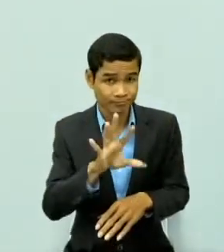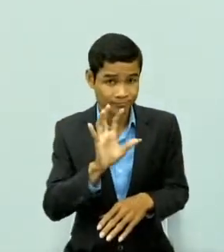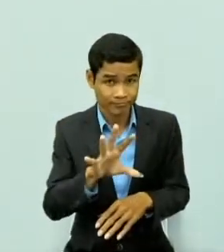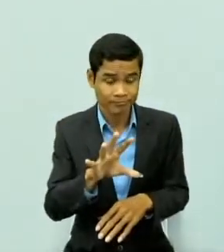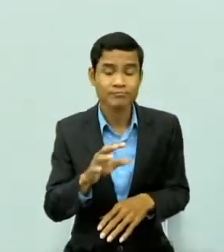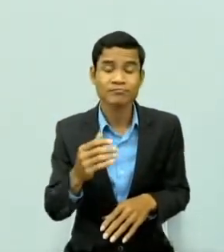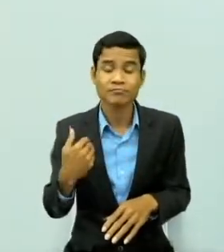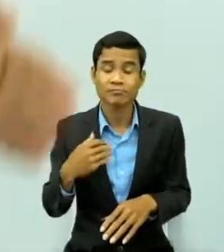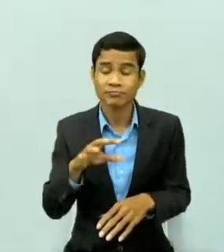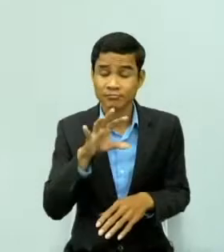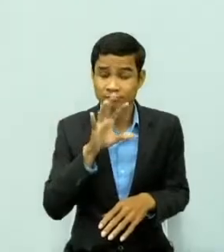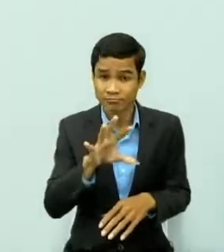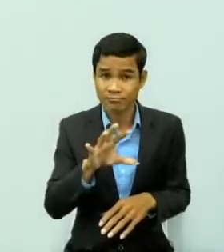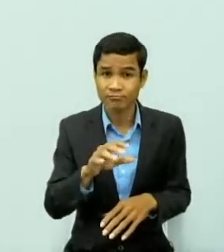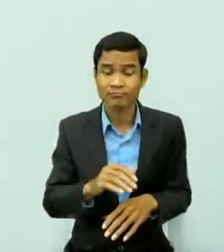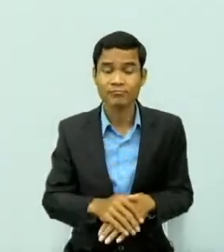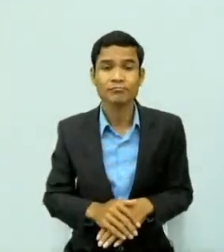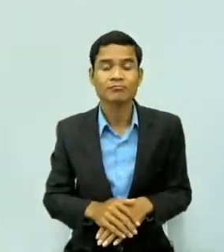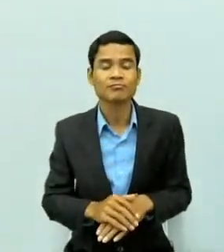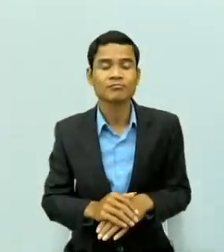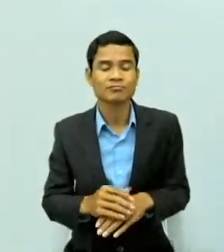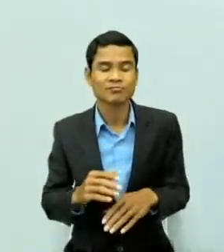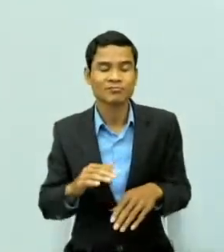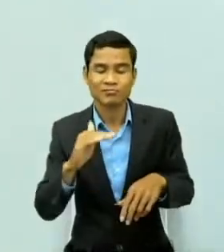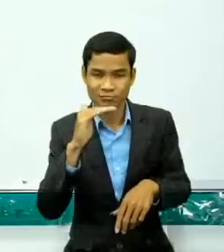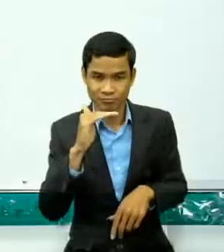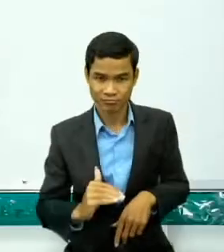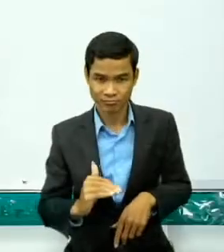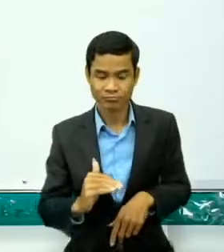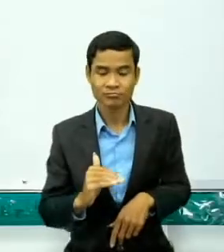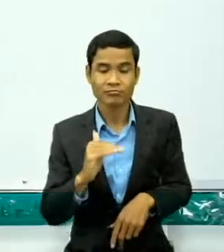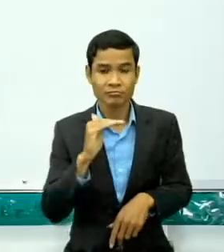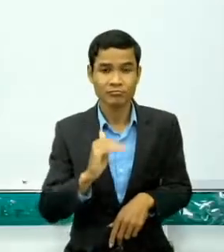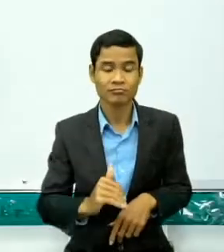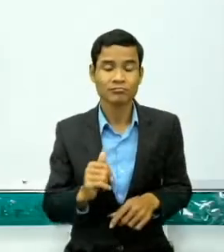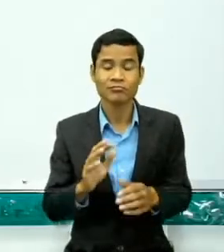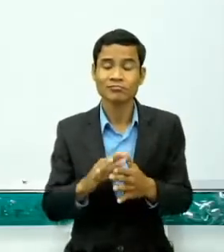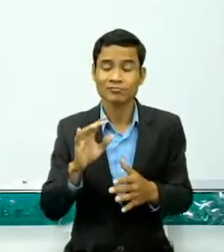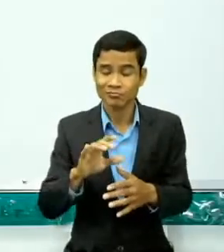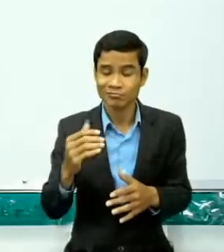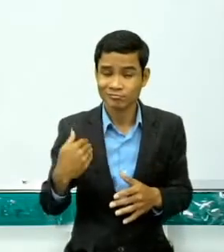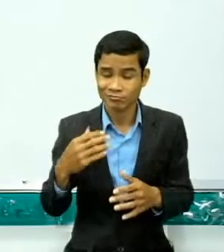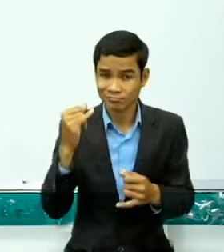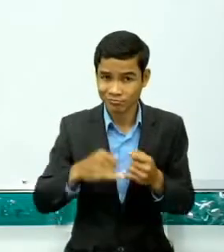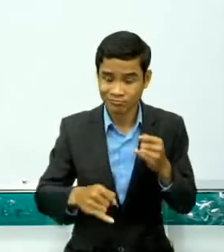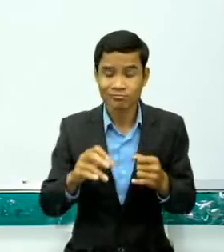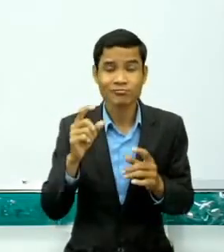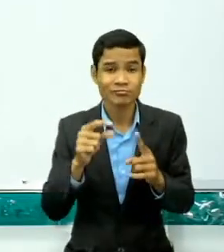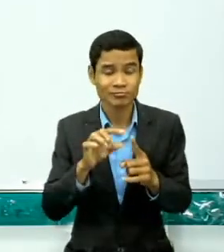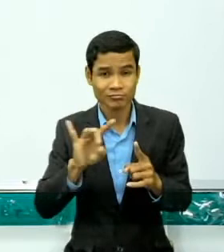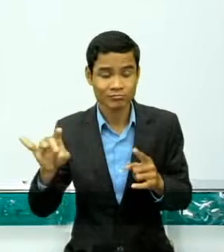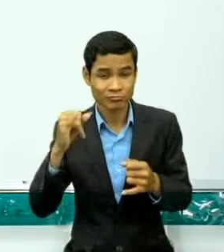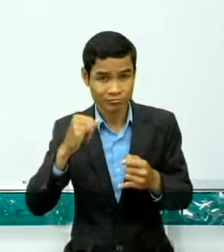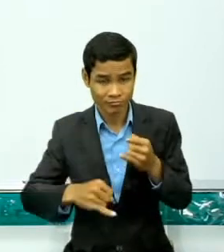តែវាតឿកូនណាឥឡូវកូនស្ដាប់ជើងចុងក្រោយគឺតឿ